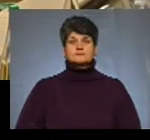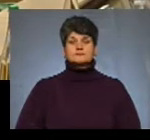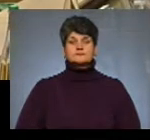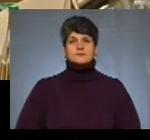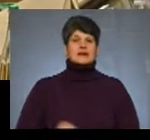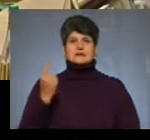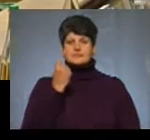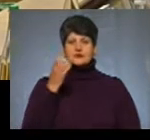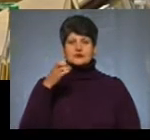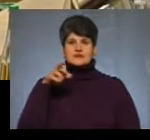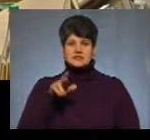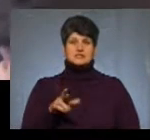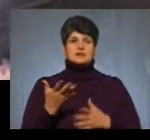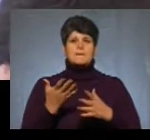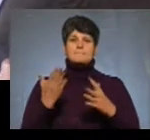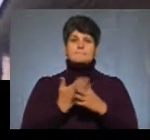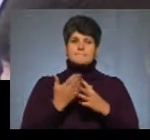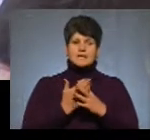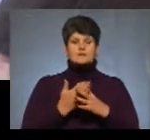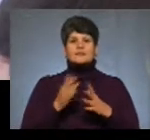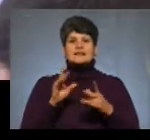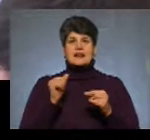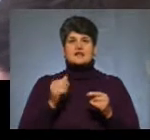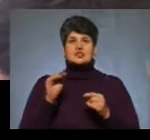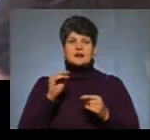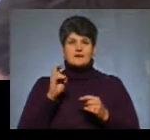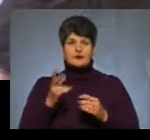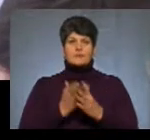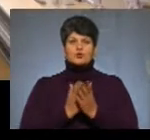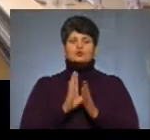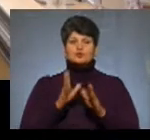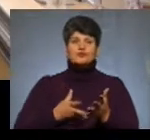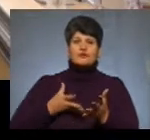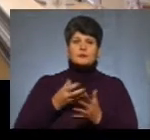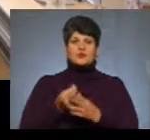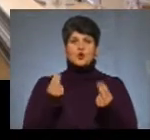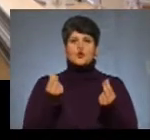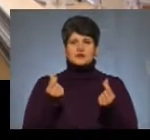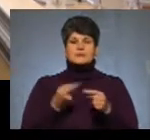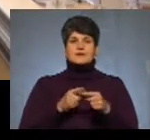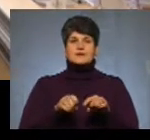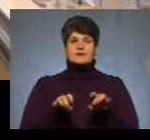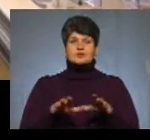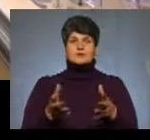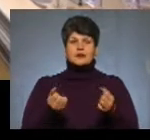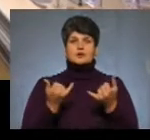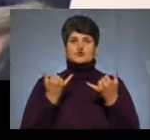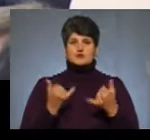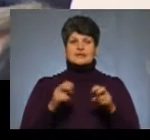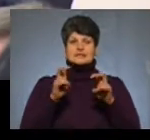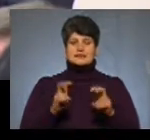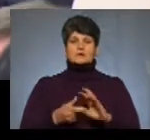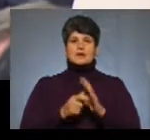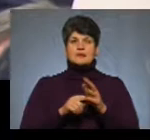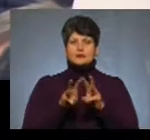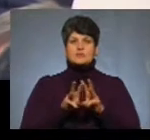З 1 січня пільги та субсидії на житлово-комунальні послуги будуть виплачуватися грошима. Таке рішення прийняли сьогодні на засіданні